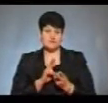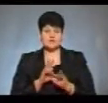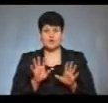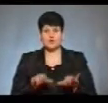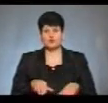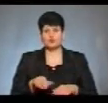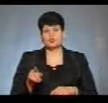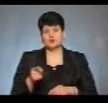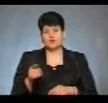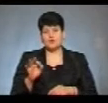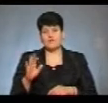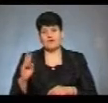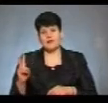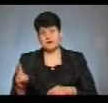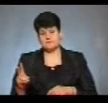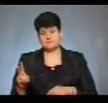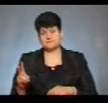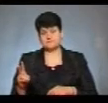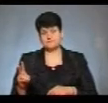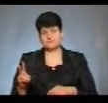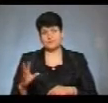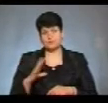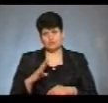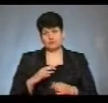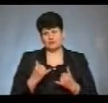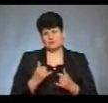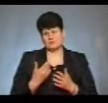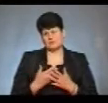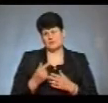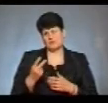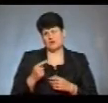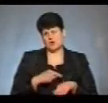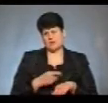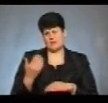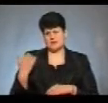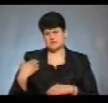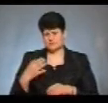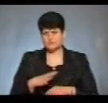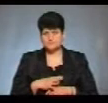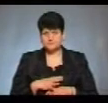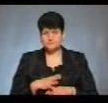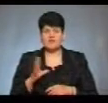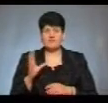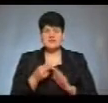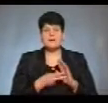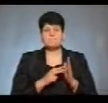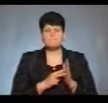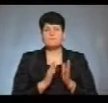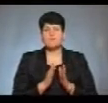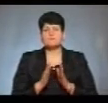головою Тернопільського ОВК. Я був сьогодні буквально десь години півтора назад. Значить, все йде по плану,